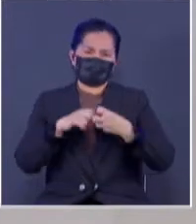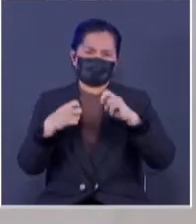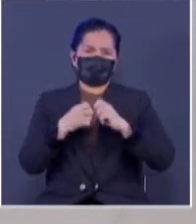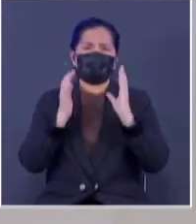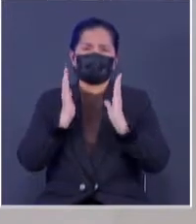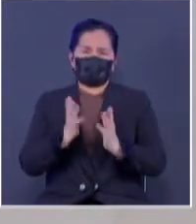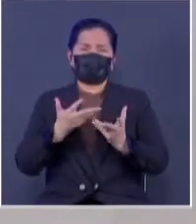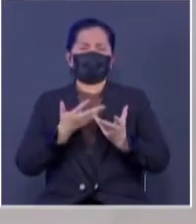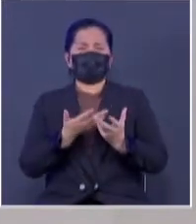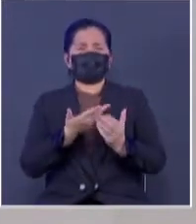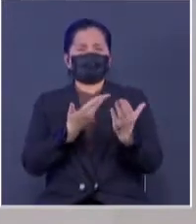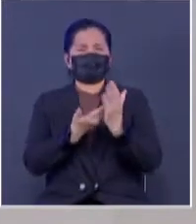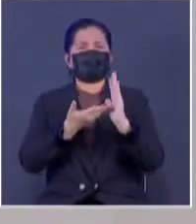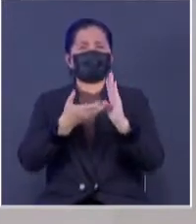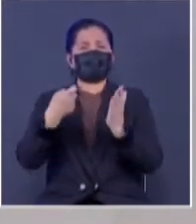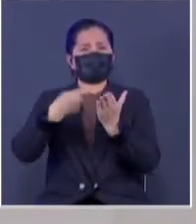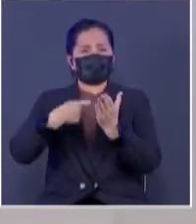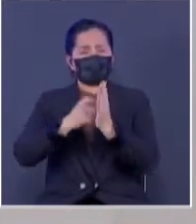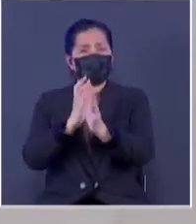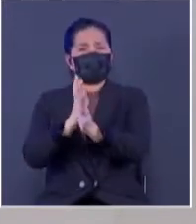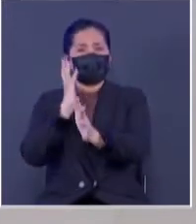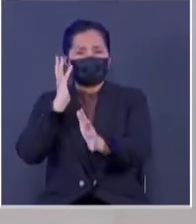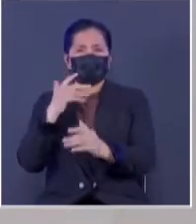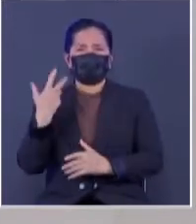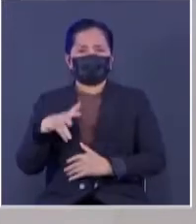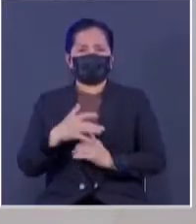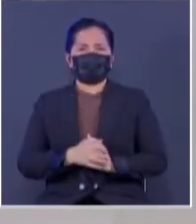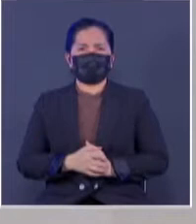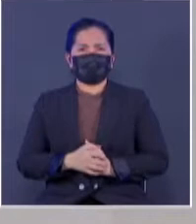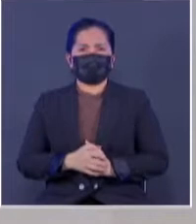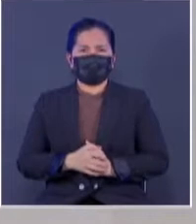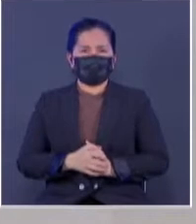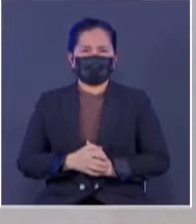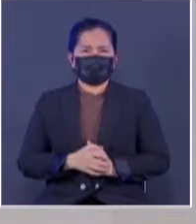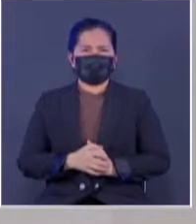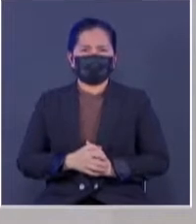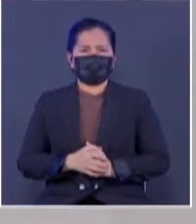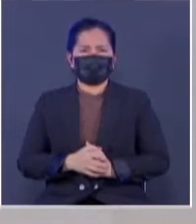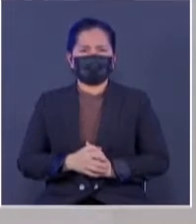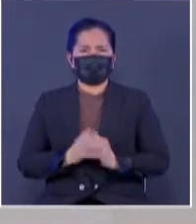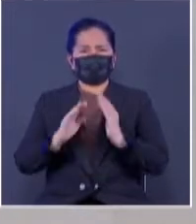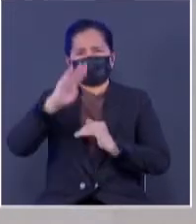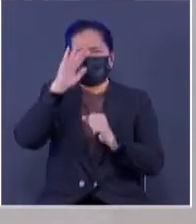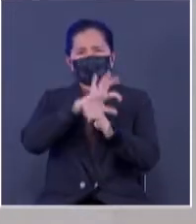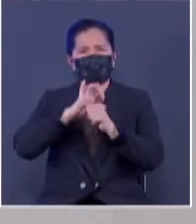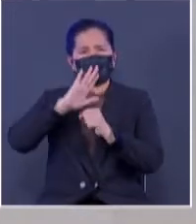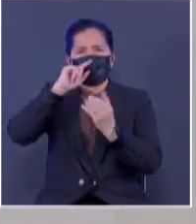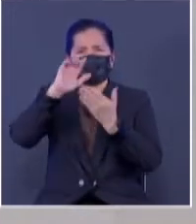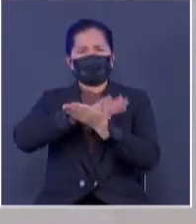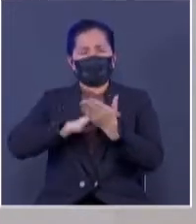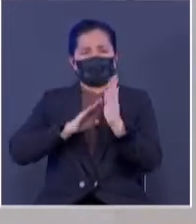คนที่มาเบิกเนี่ยมันเยอะมากแล้วเราก็ไม่ได้คาดคิดว่าจำนวนผู้ติดเชื้อในประเทศมันจะสูงขนาด